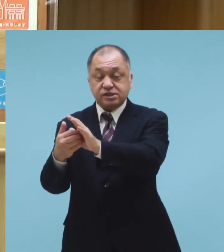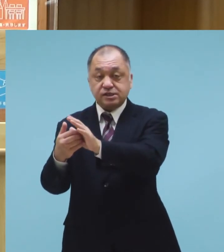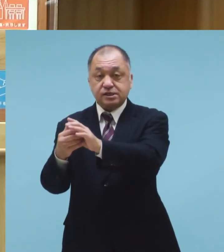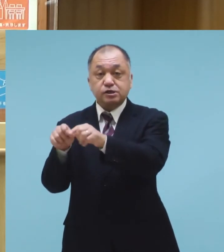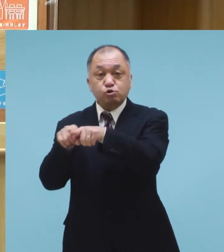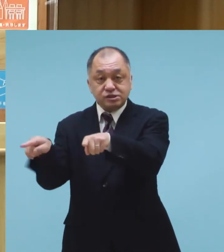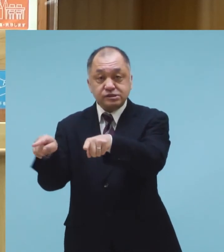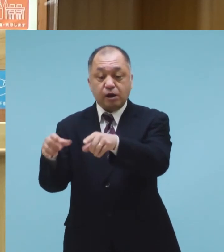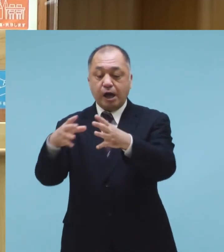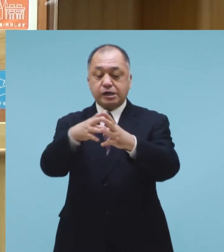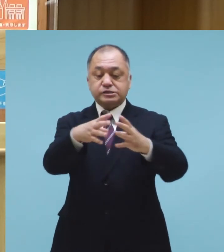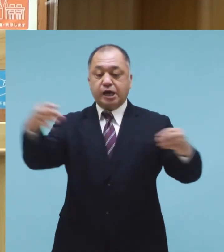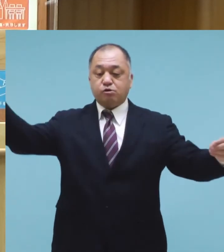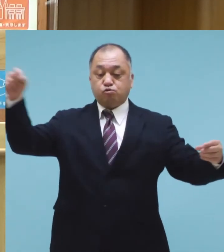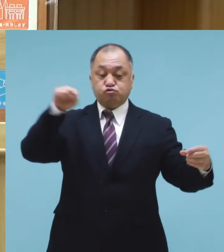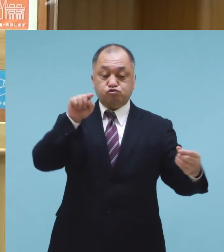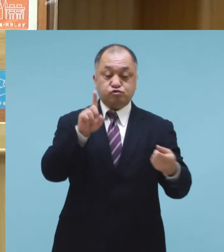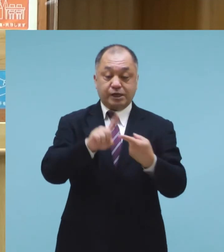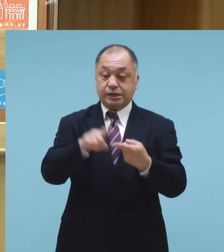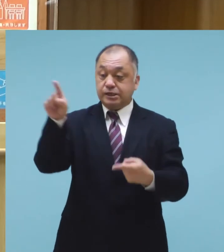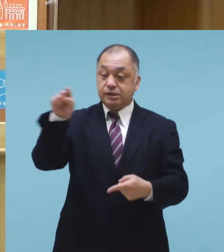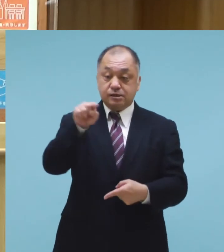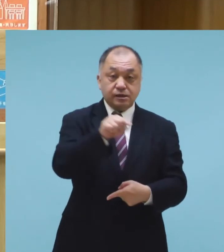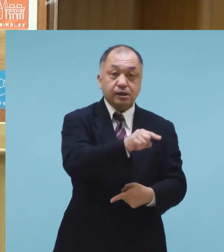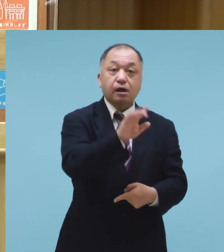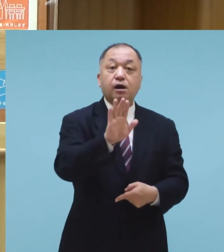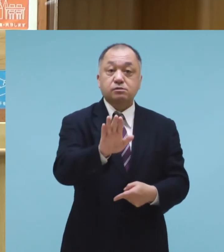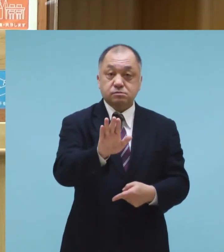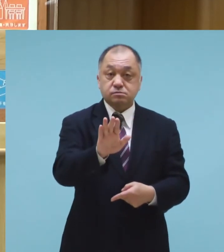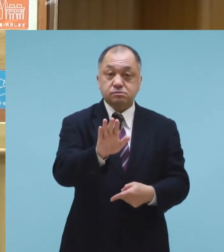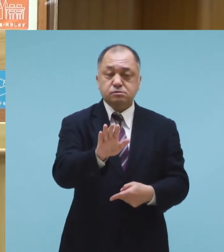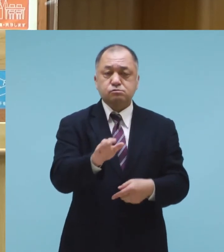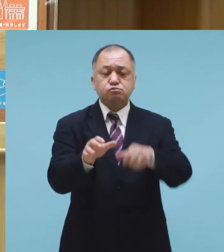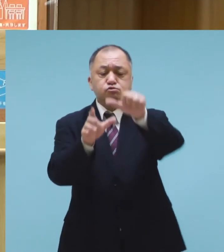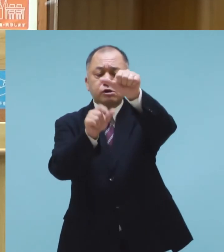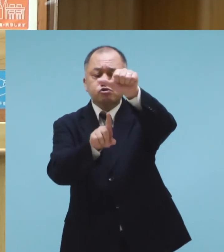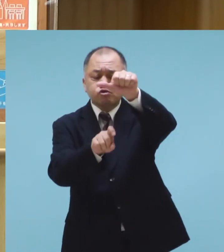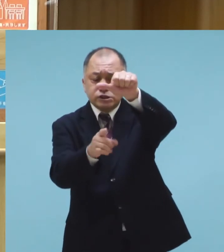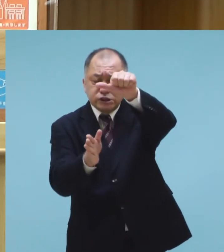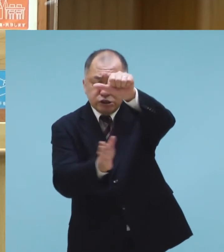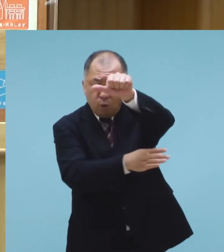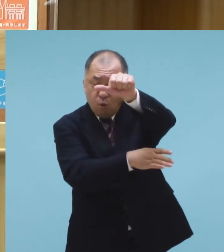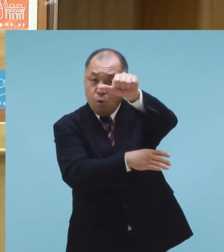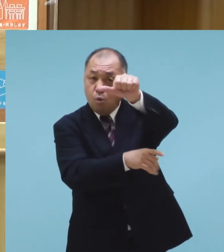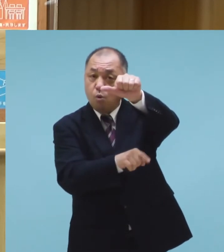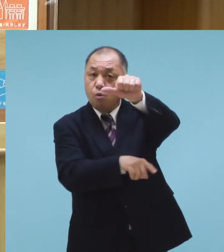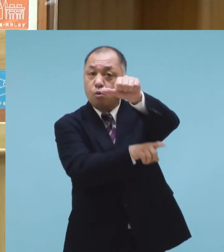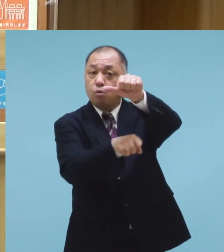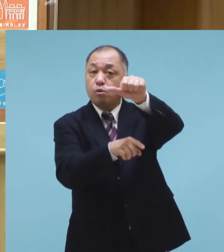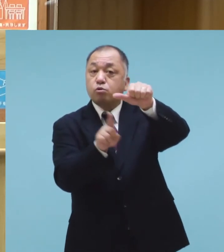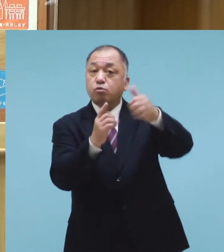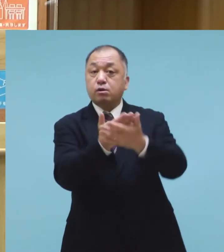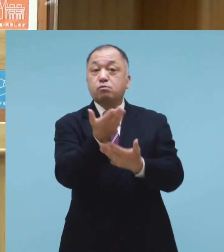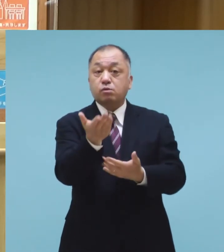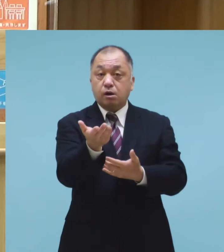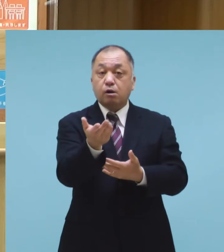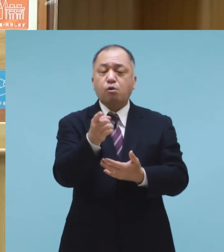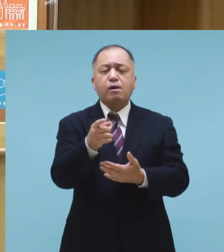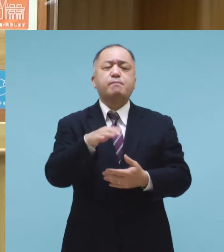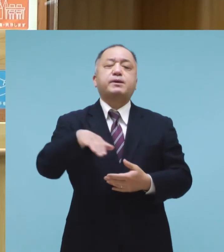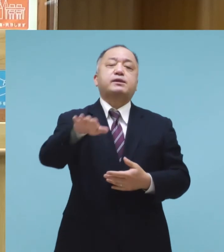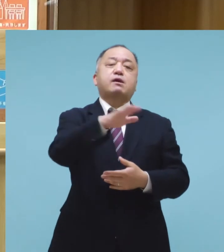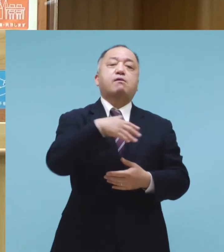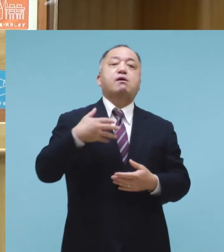全国的になってるんですけども、じゃあ12日以降どうなるんだっていうのが正直今誰も分かって